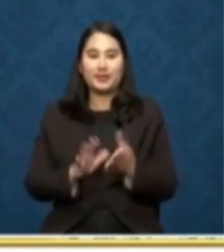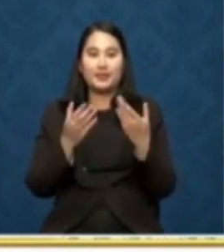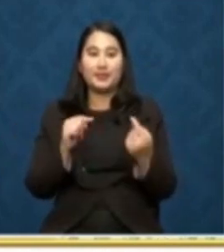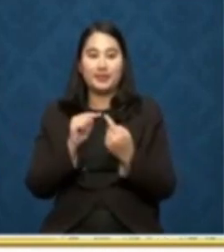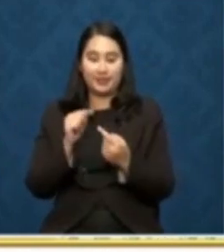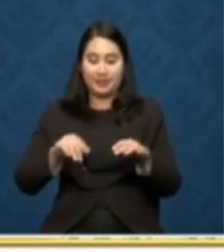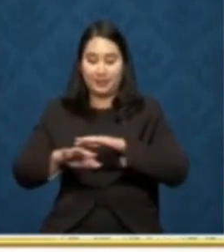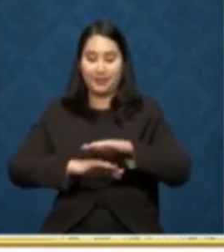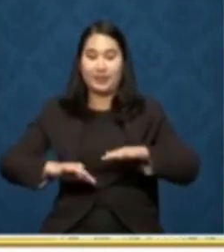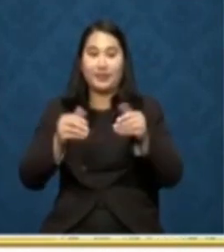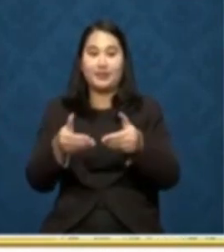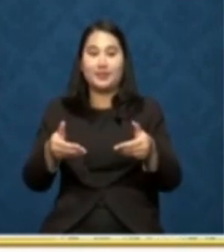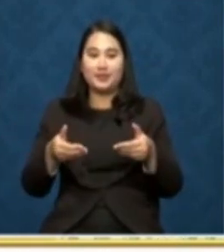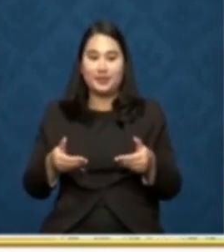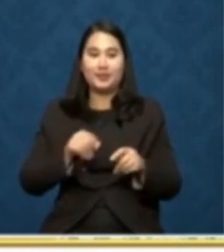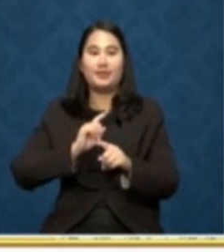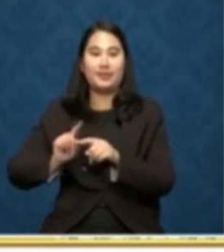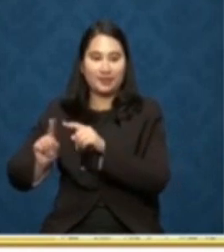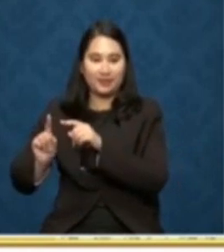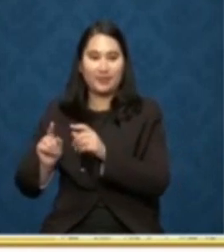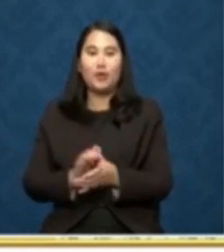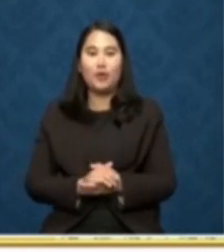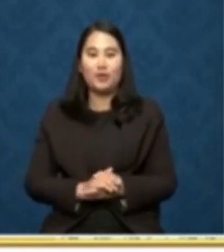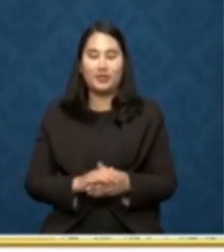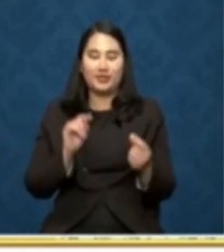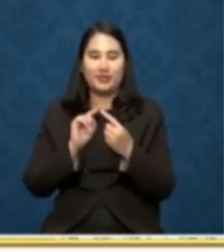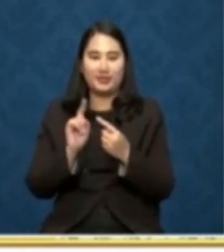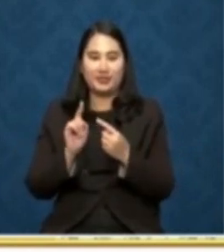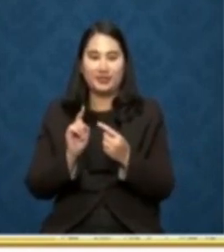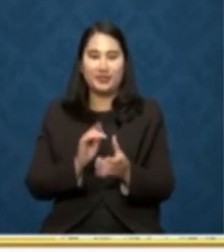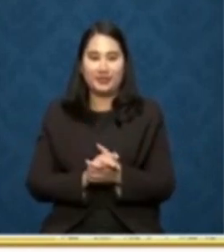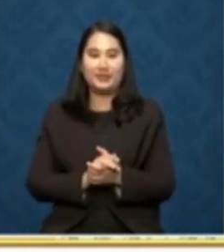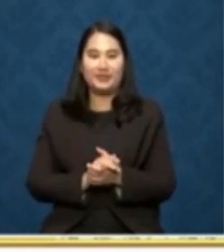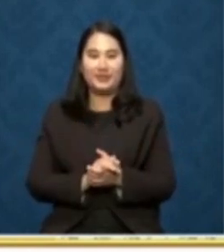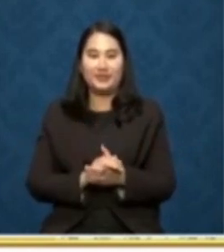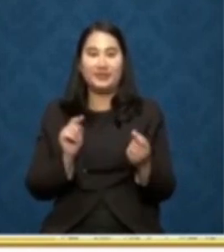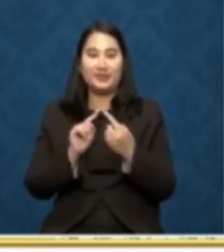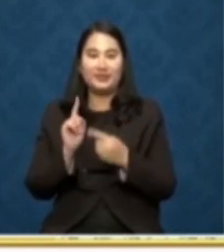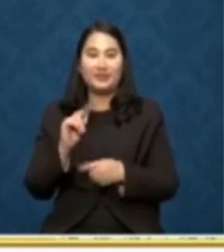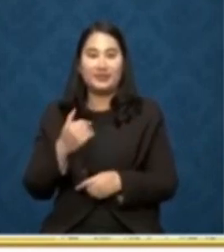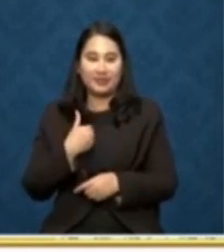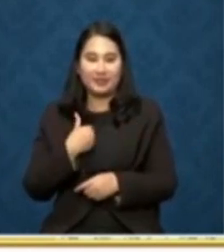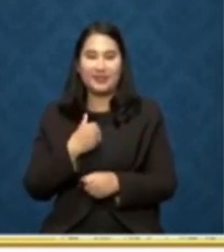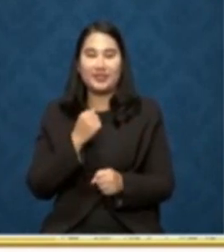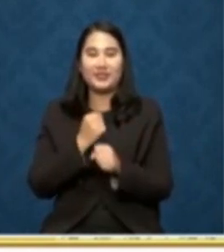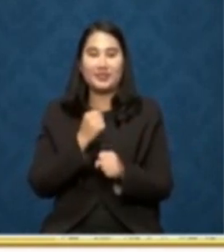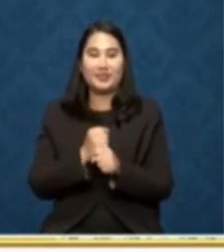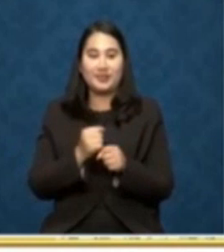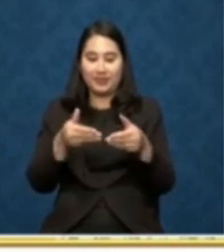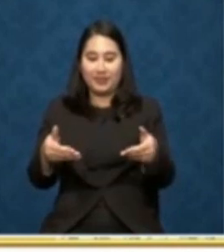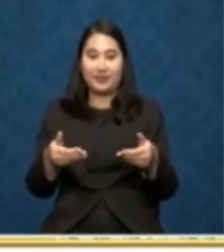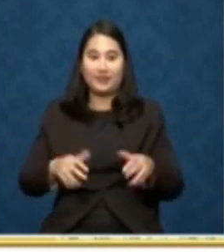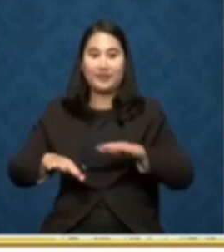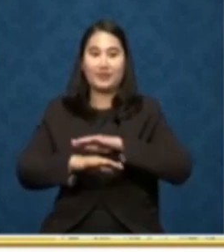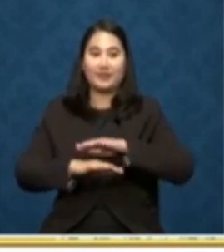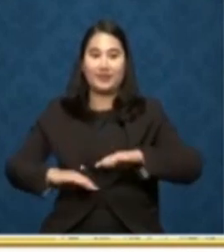แล้ว เป็ เอกสาร หก การ ทั่วไปด้กระบวนการพูคุยสนทิภาพทมีการลงดำกันนะครับทั้งสอง